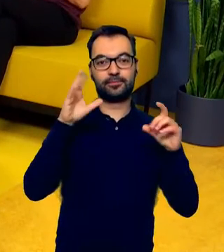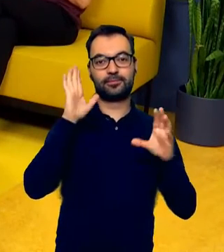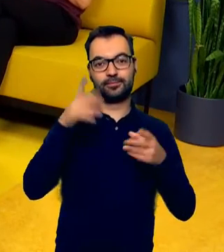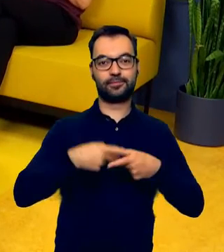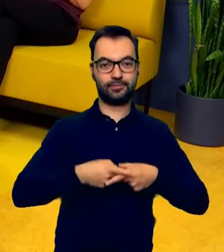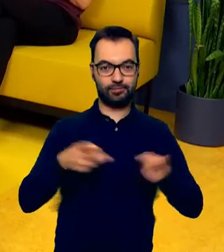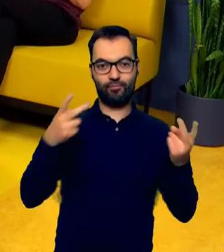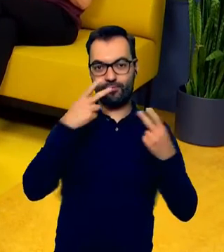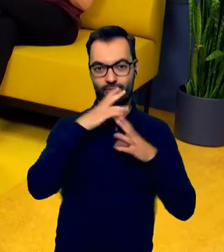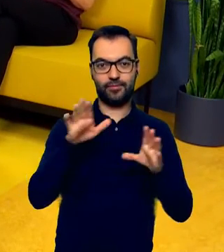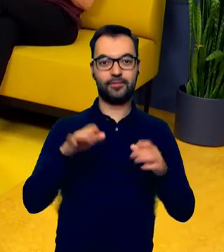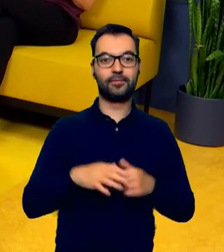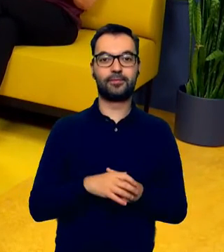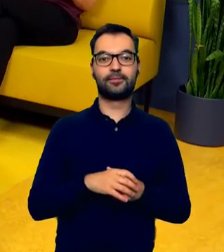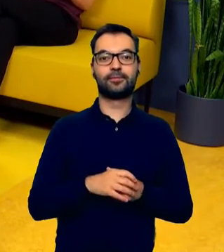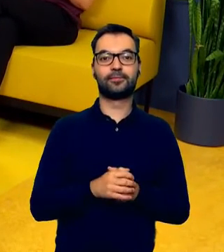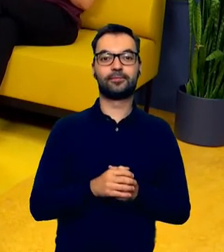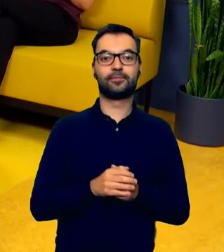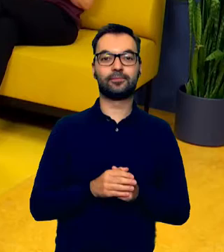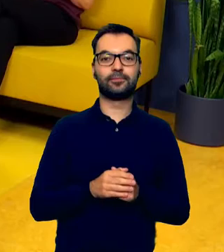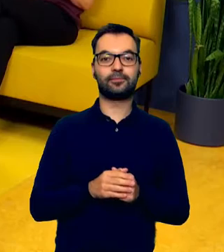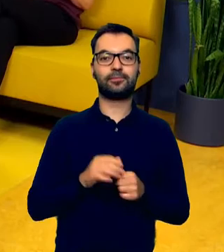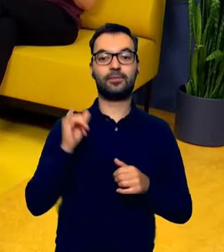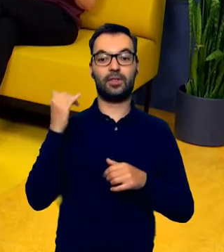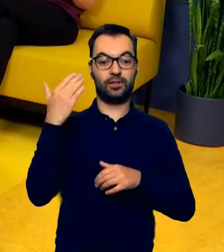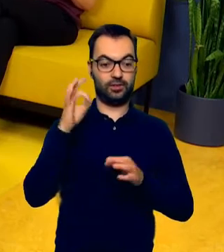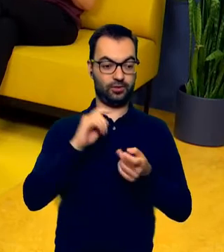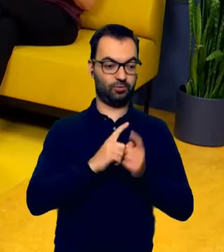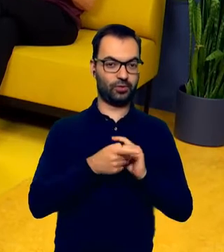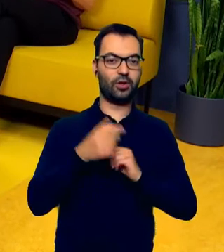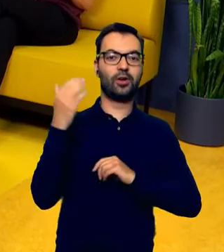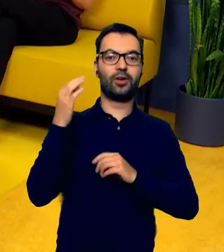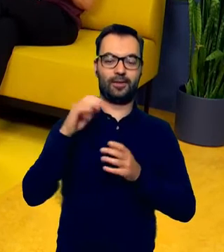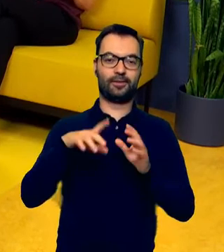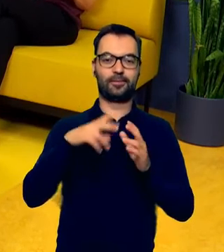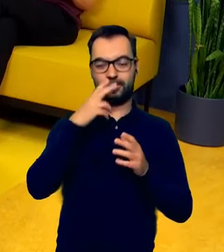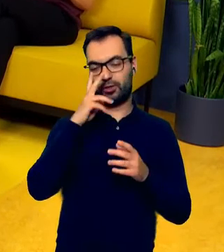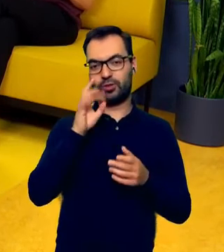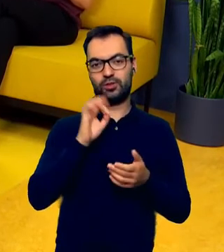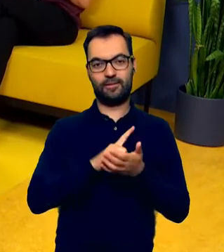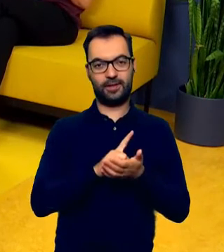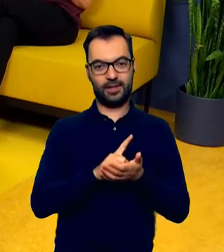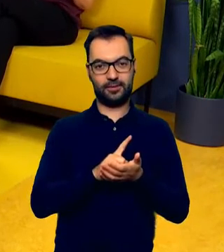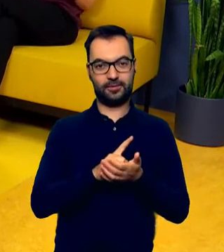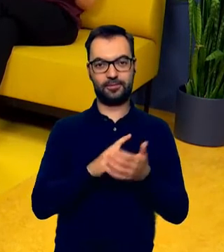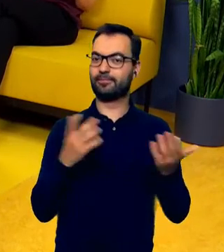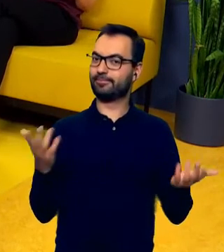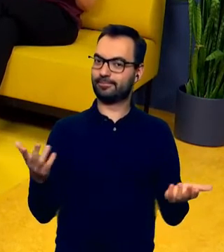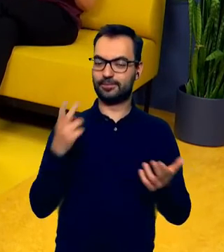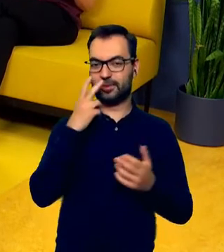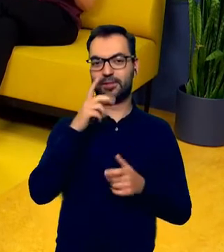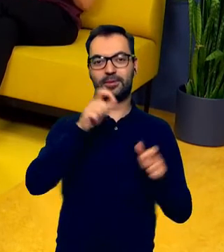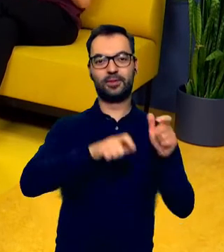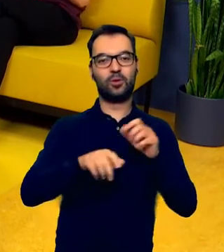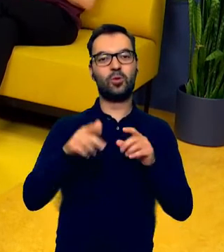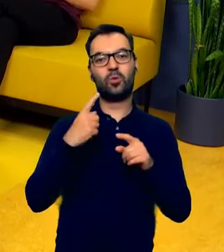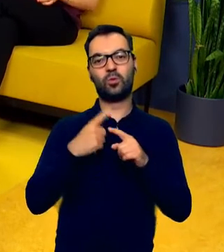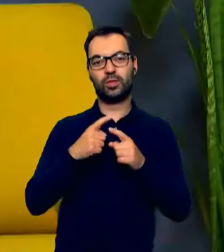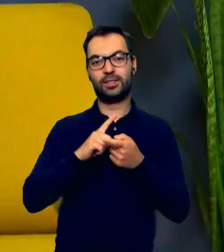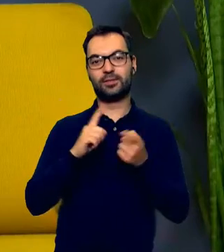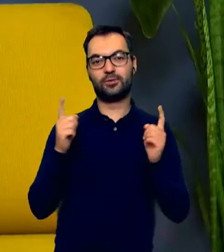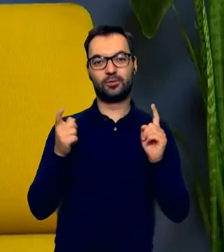też potem pokazać. Udział. Po naszym spotkaniu rozwiążemy dzisiejszą odsłonę konkursu, więc będziemy mogli zobaczyć czytelników, uczestników naszych